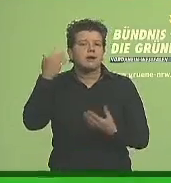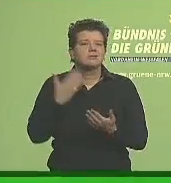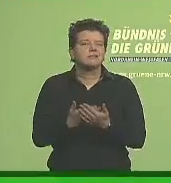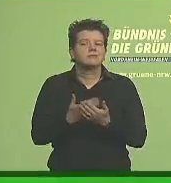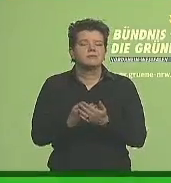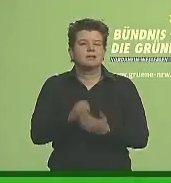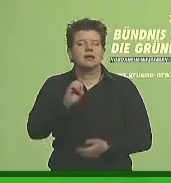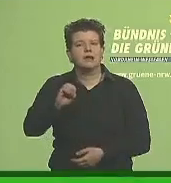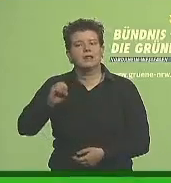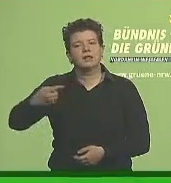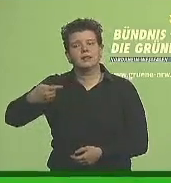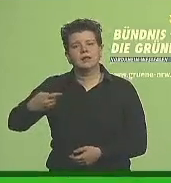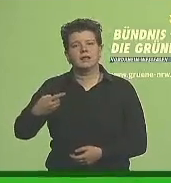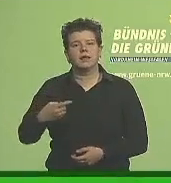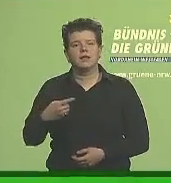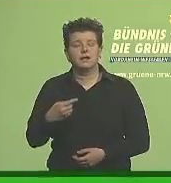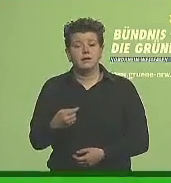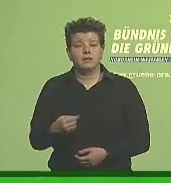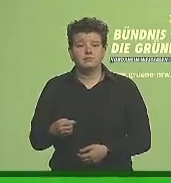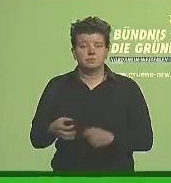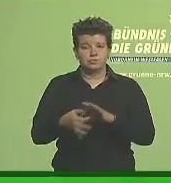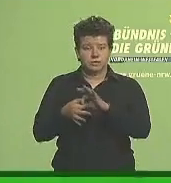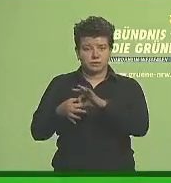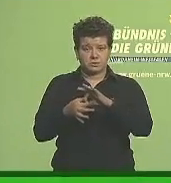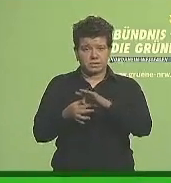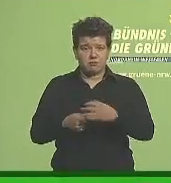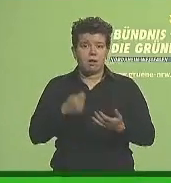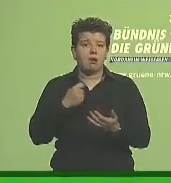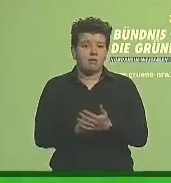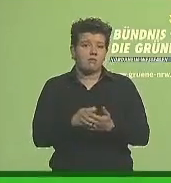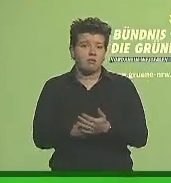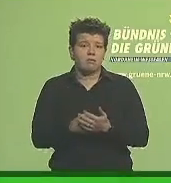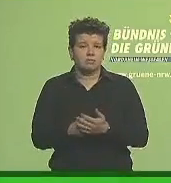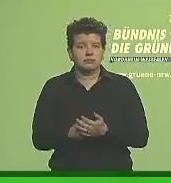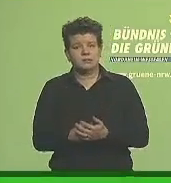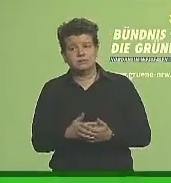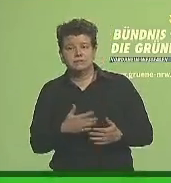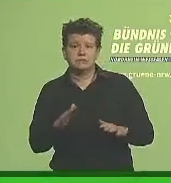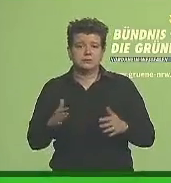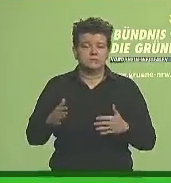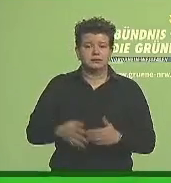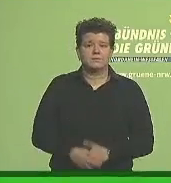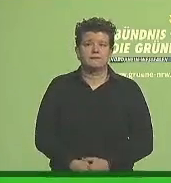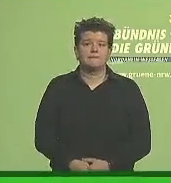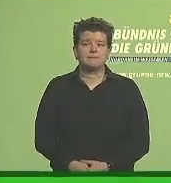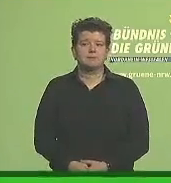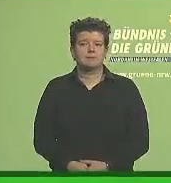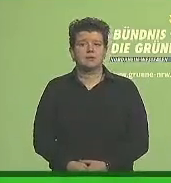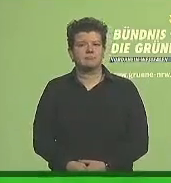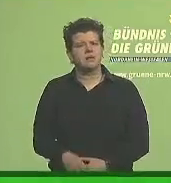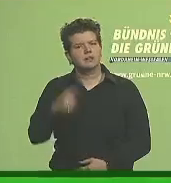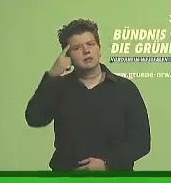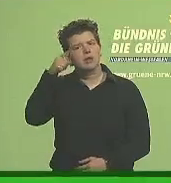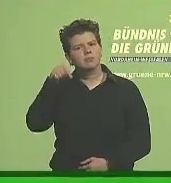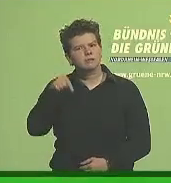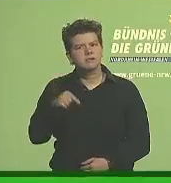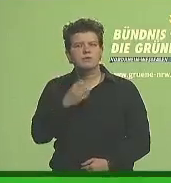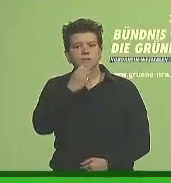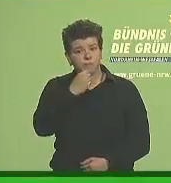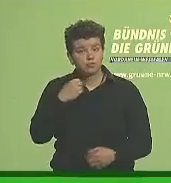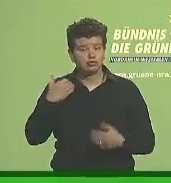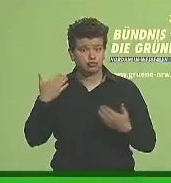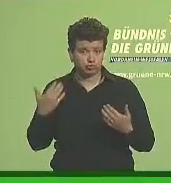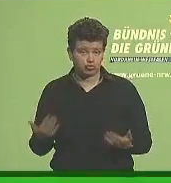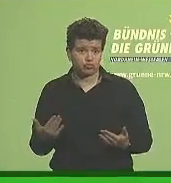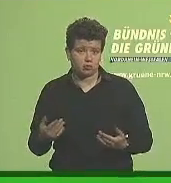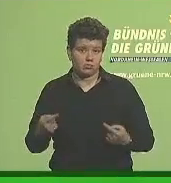machen. Ich glaube aber, und Bärbel hat es auch schon dargestellt, das ist gewollt. Das ist politisch gewollt und